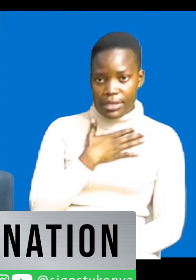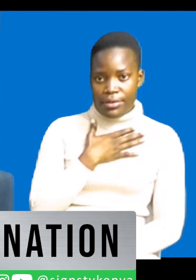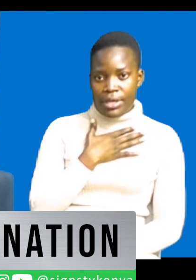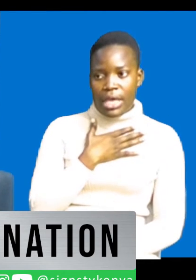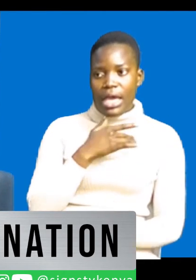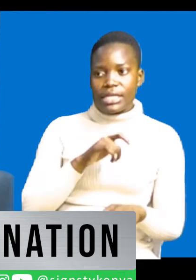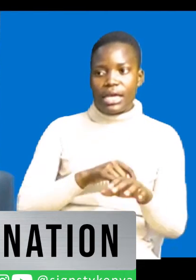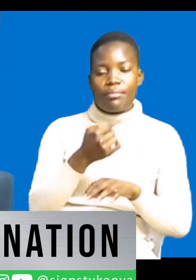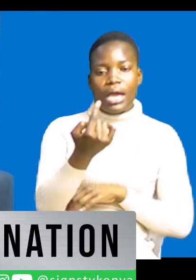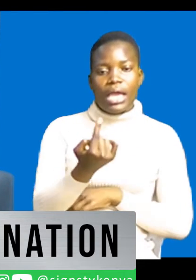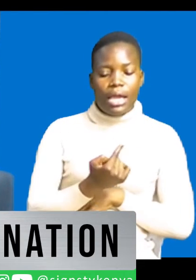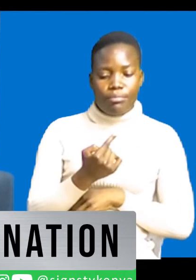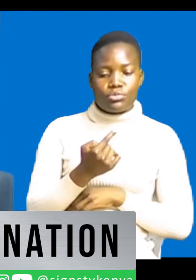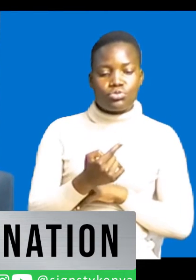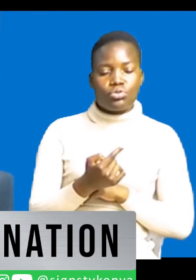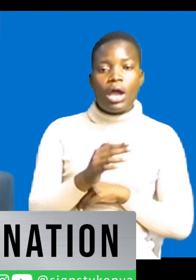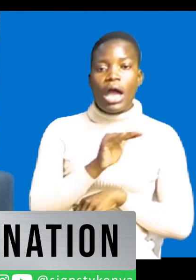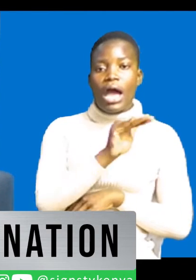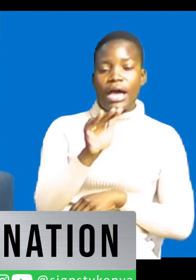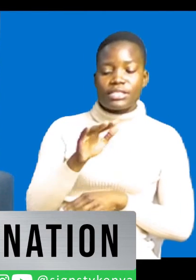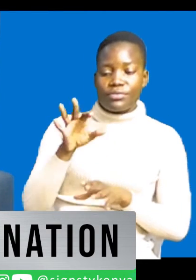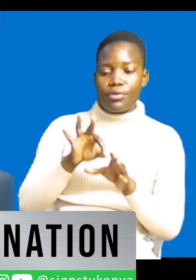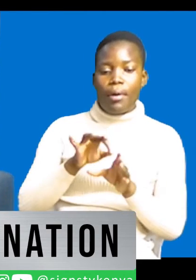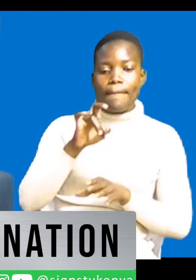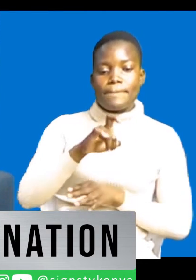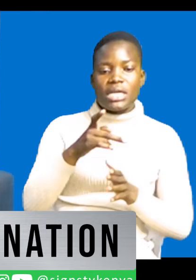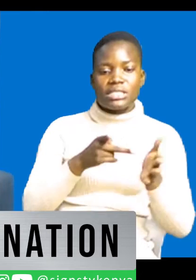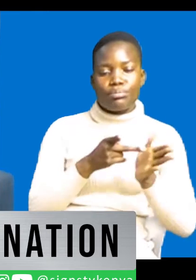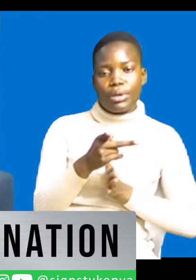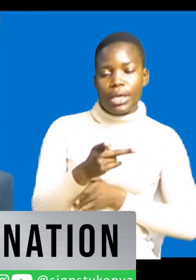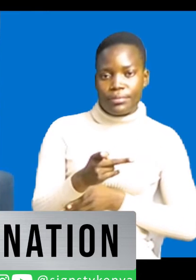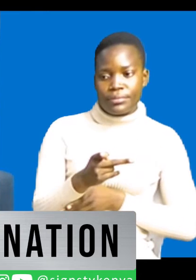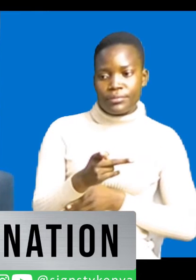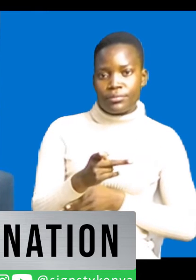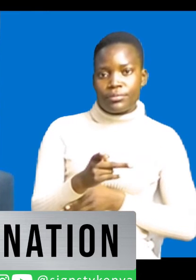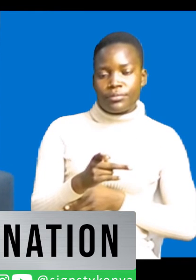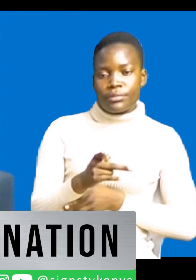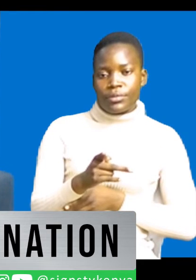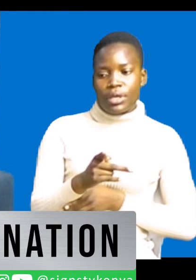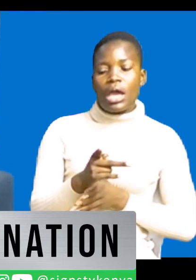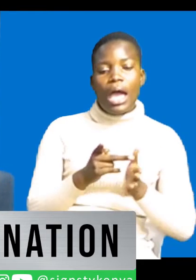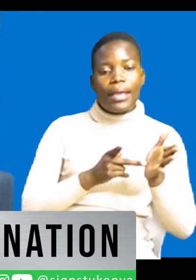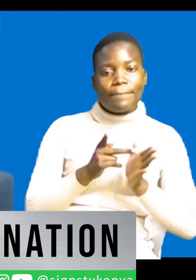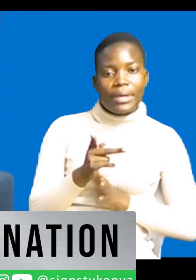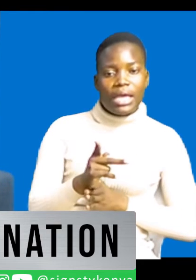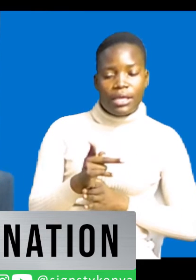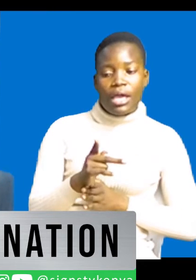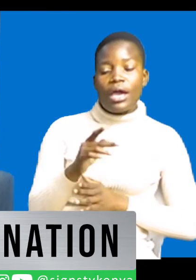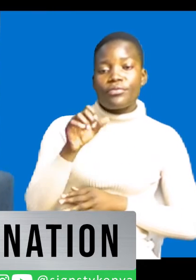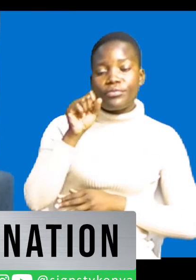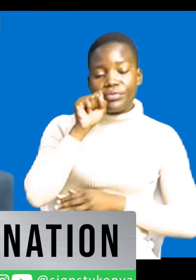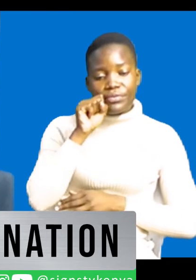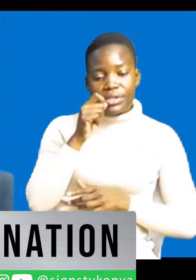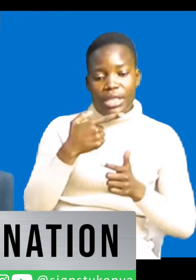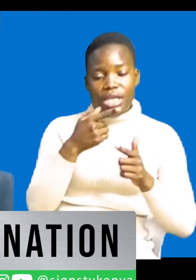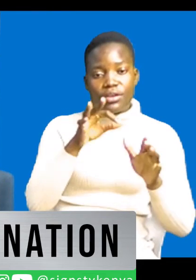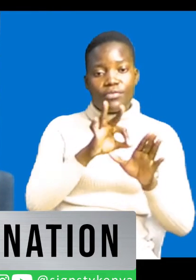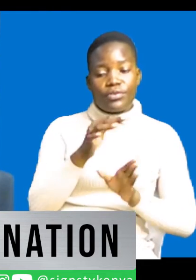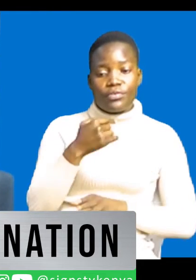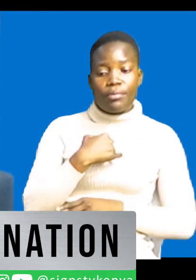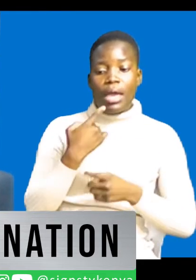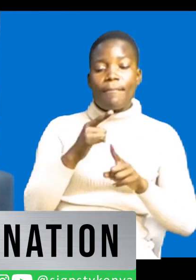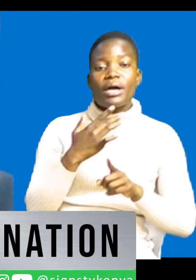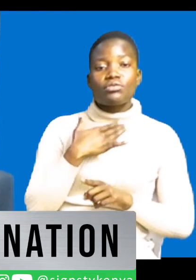Ati nikikuja kuomba hata kura, lazima nikuachie kafi nje. Nikujenge ndio unipatie kura. Lakini utaki